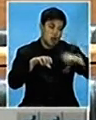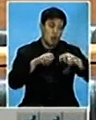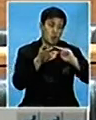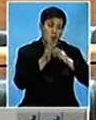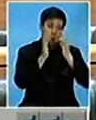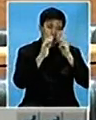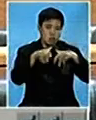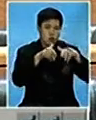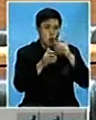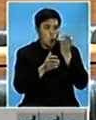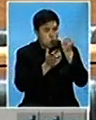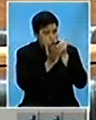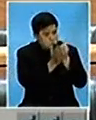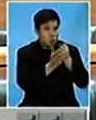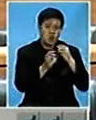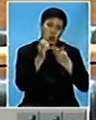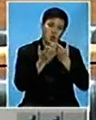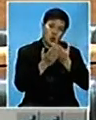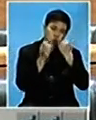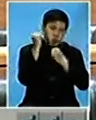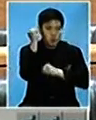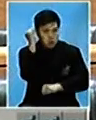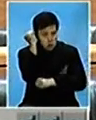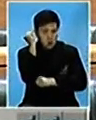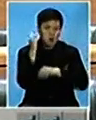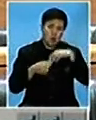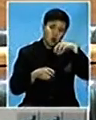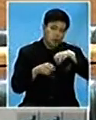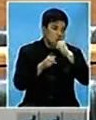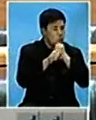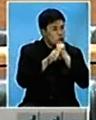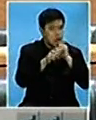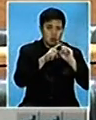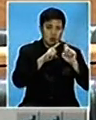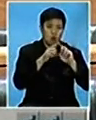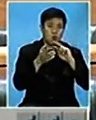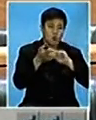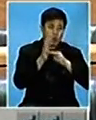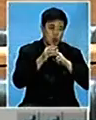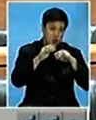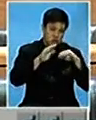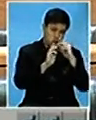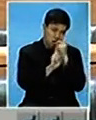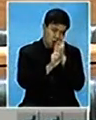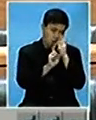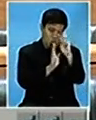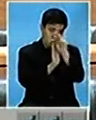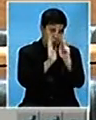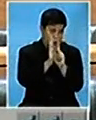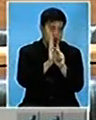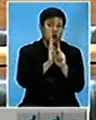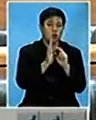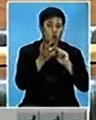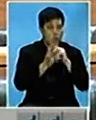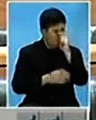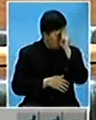ชนไม่ว่าจะยากดีมีจนไม่ว่าจะเป็นองค์กรใดก็แล้วแต่ถ้าอยู่ภายใต้บทบัญญัติของกฎหมายก็ต้องให้